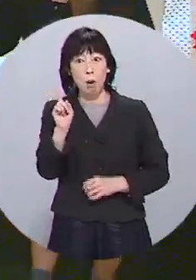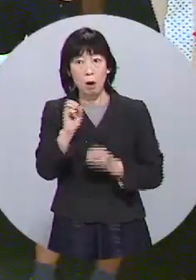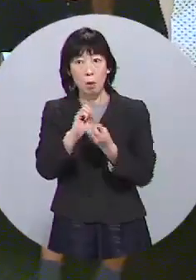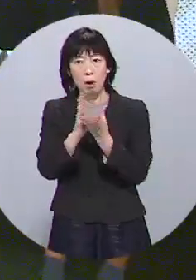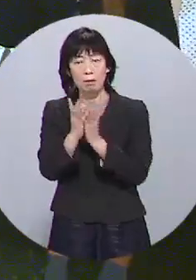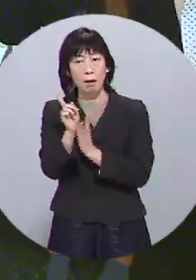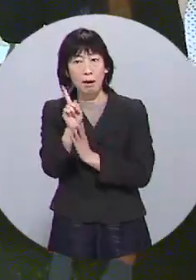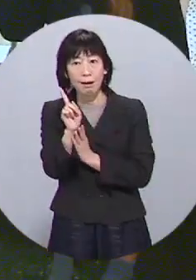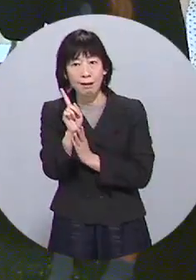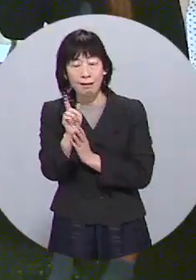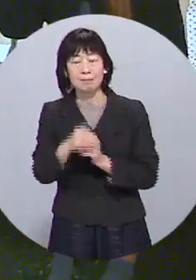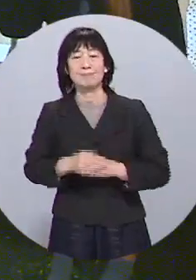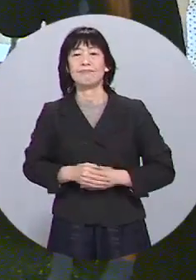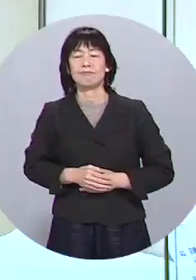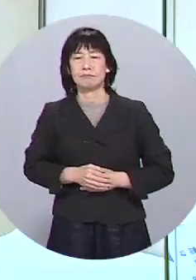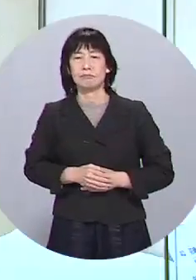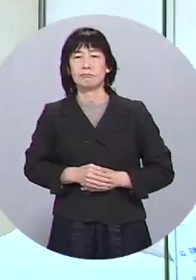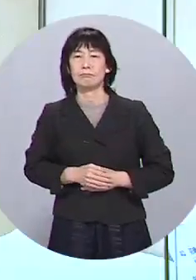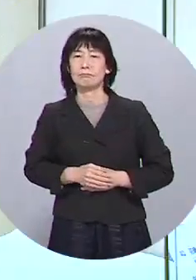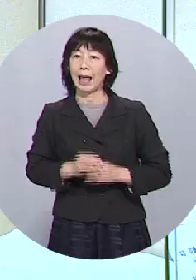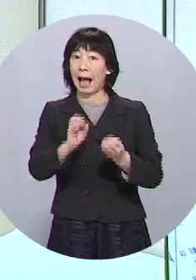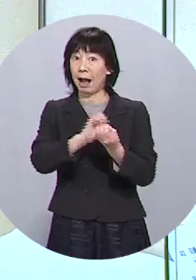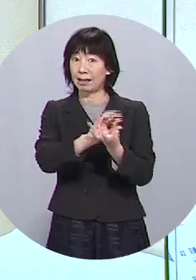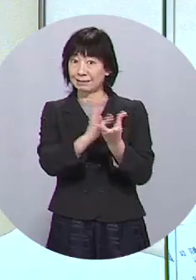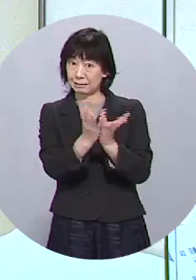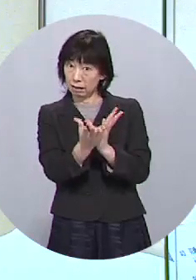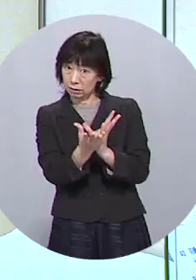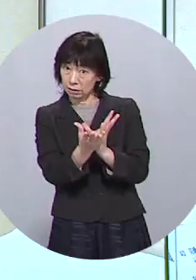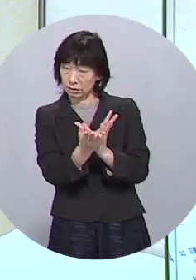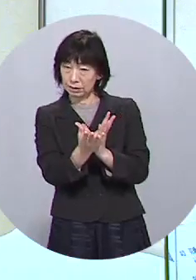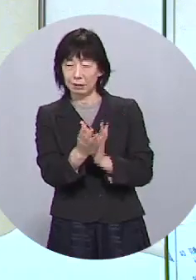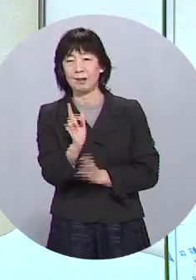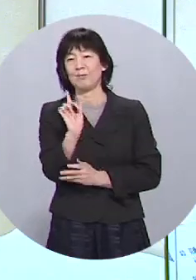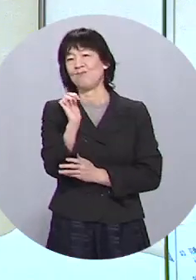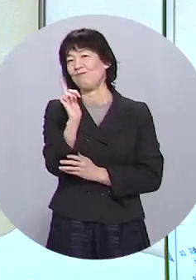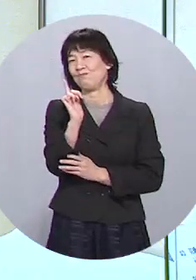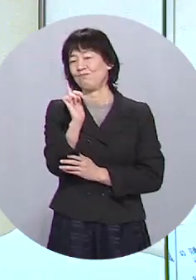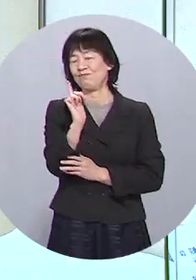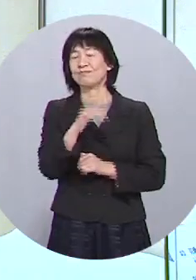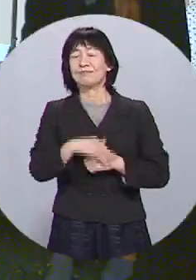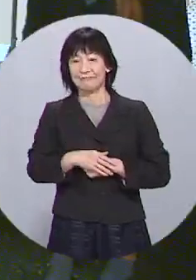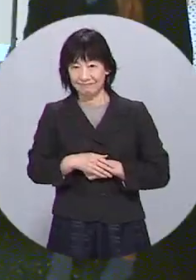ろう？なんかこう、アジサイとかですか？ これ